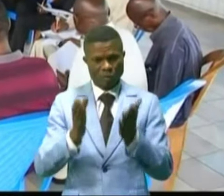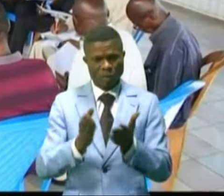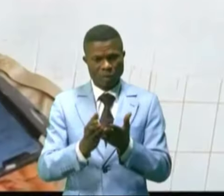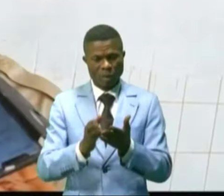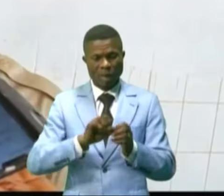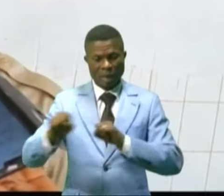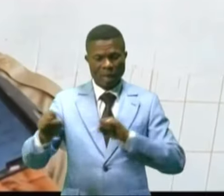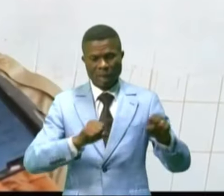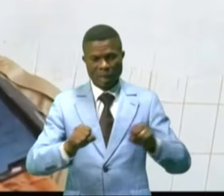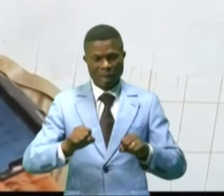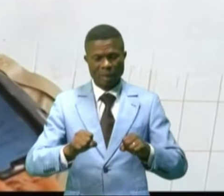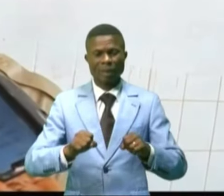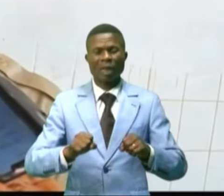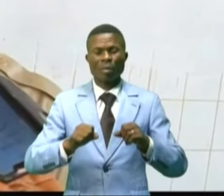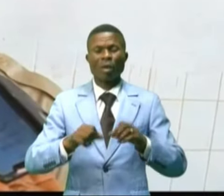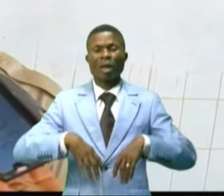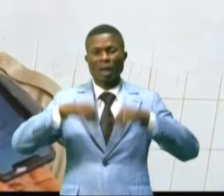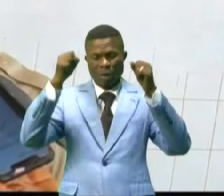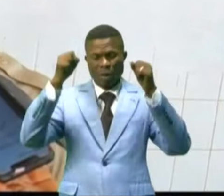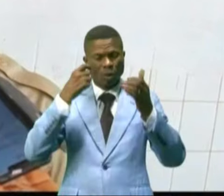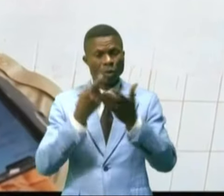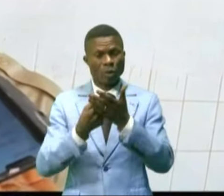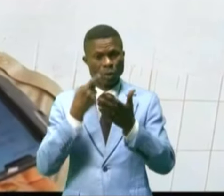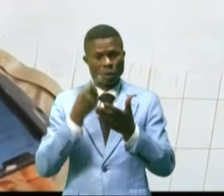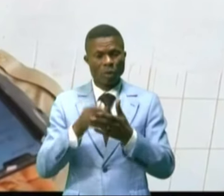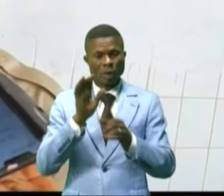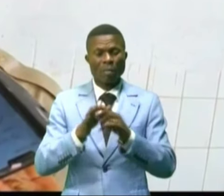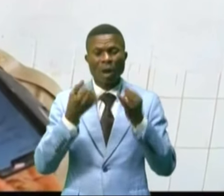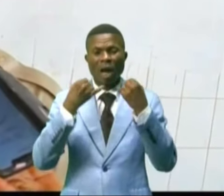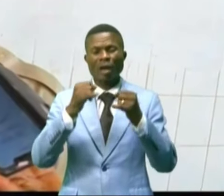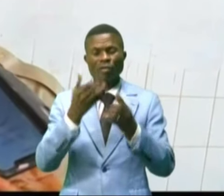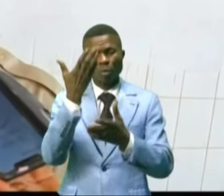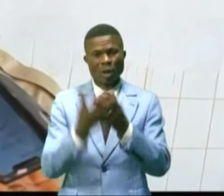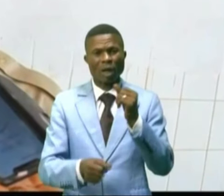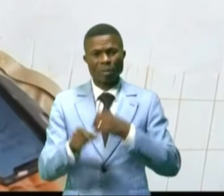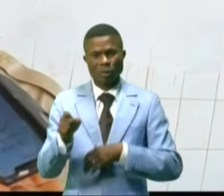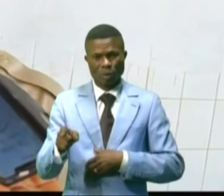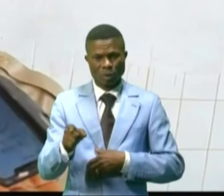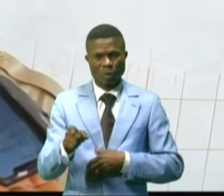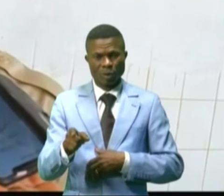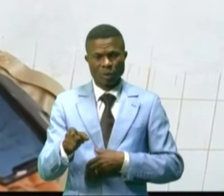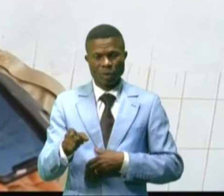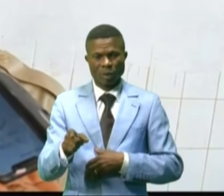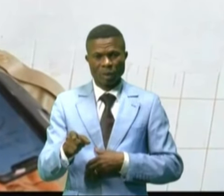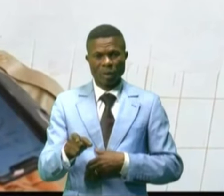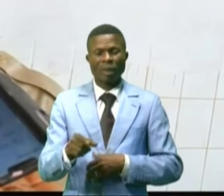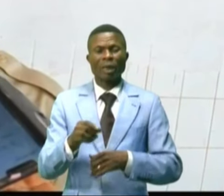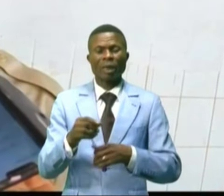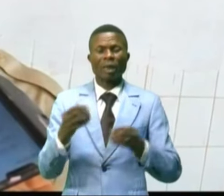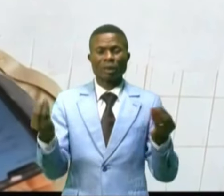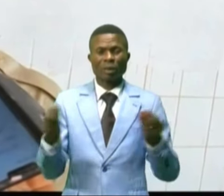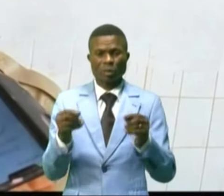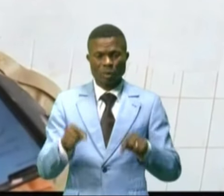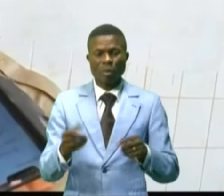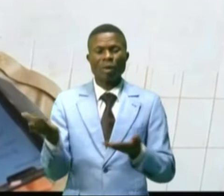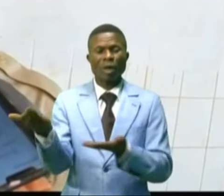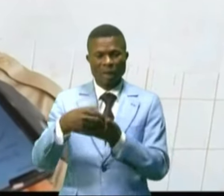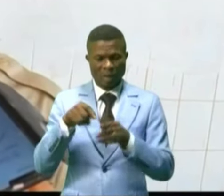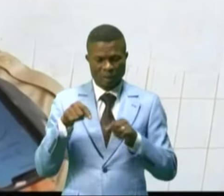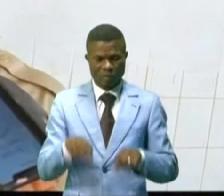des données reçues, nous avons constaté qu'il y avait des données qui manquaient. Et donc, il était nécessaire que nous puissions revenir